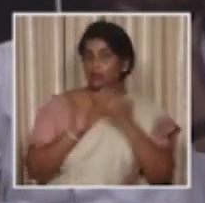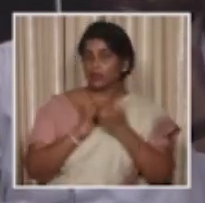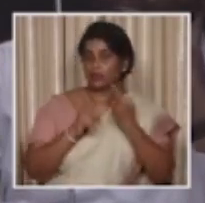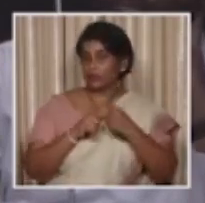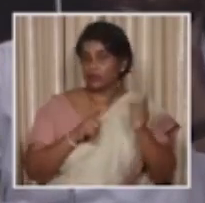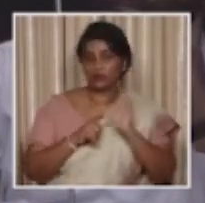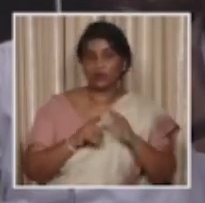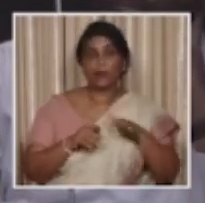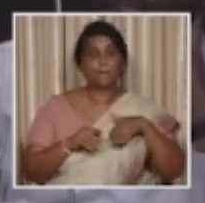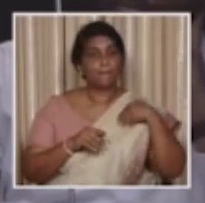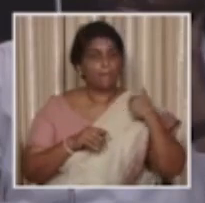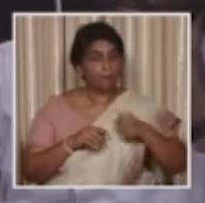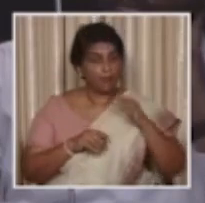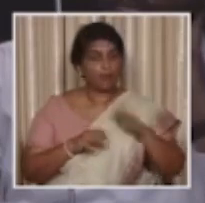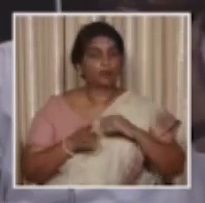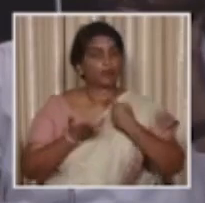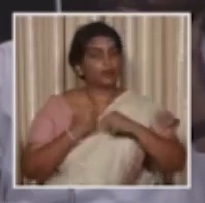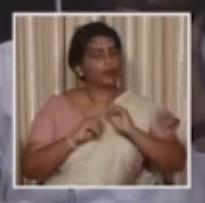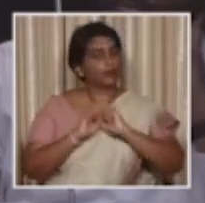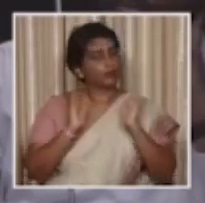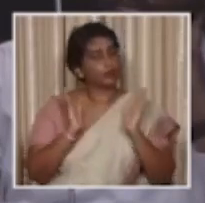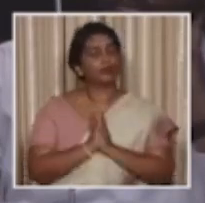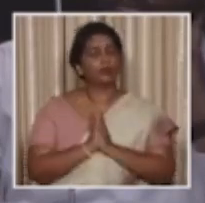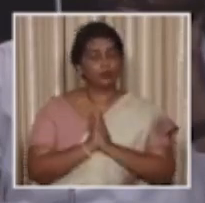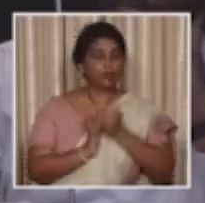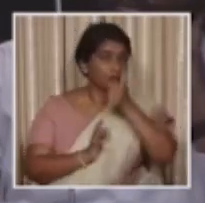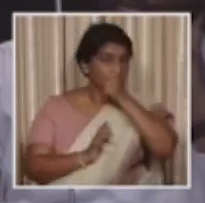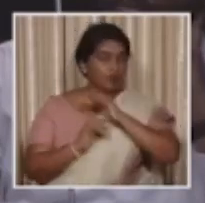නෙවෙයි ප්‍රධාන වශයෙන්ම සෑම අංශයකම තියෙන